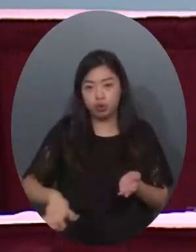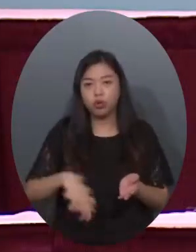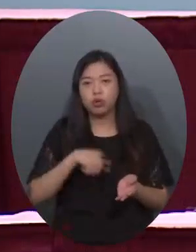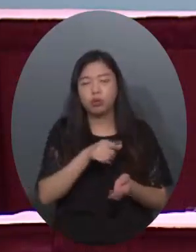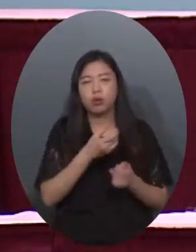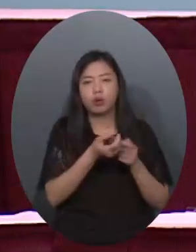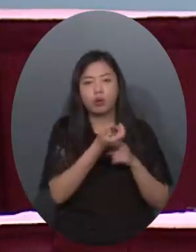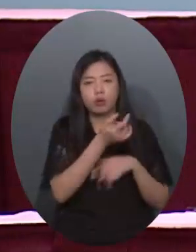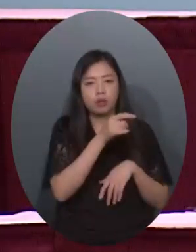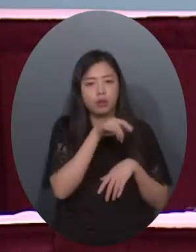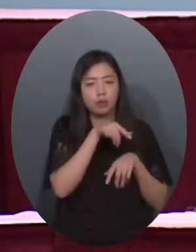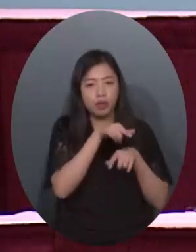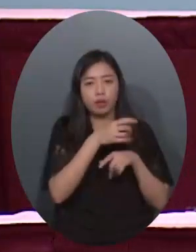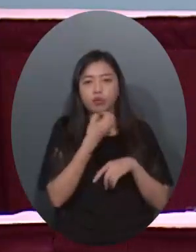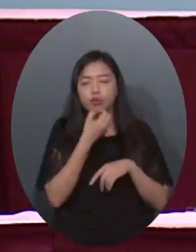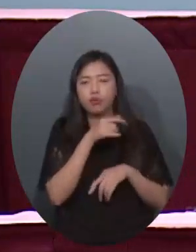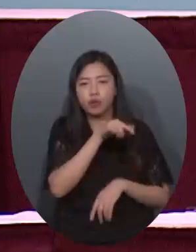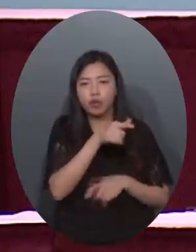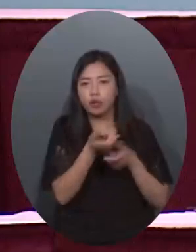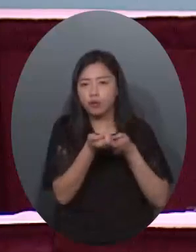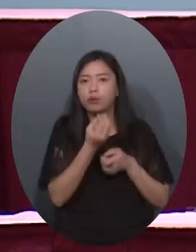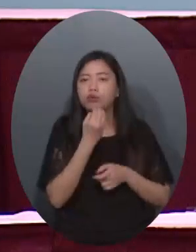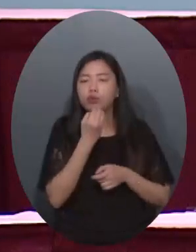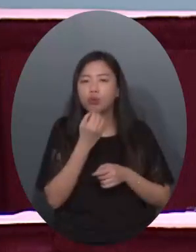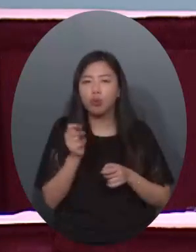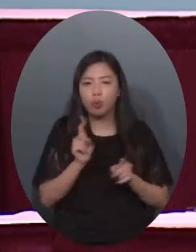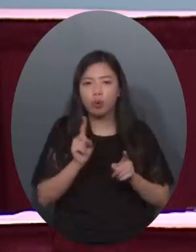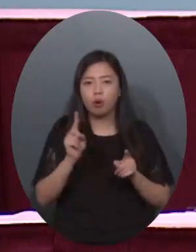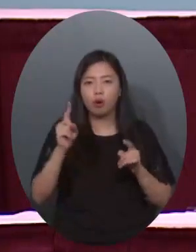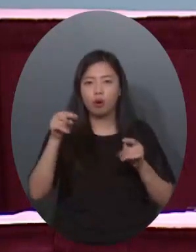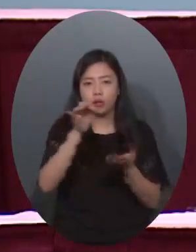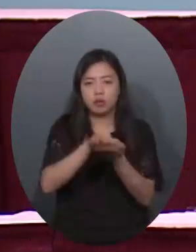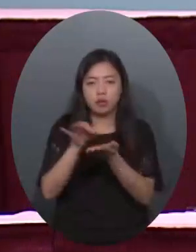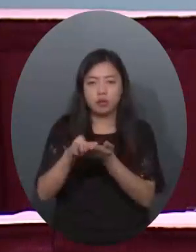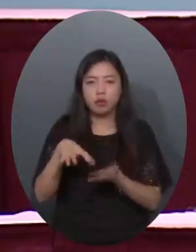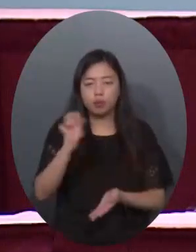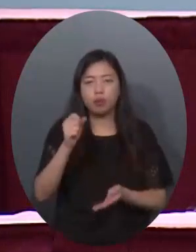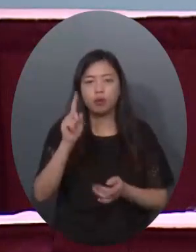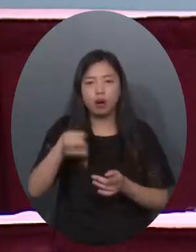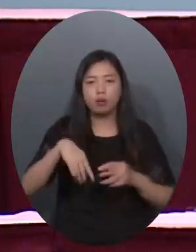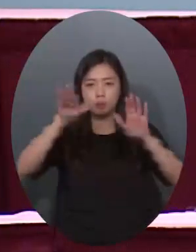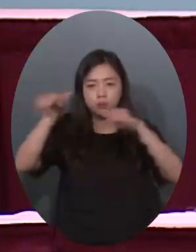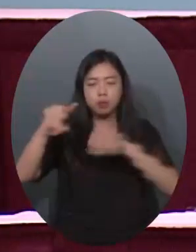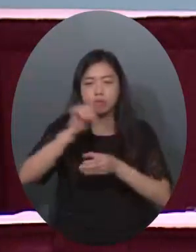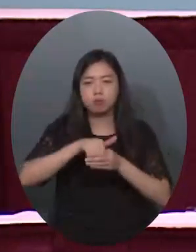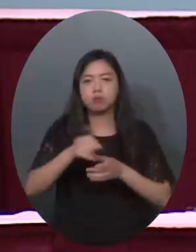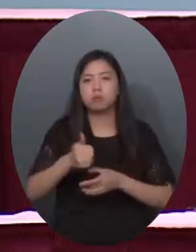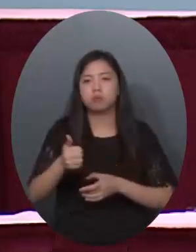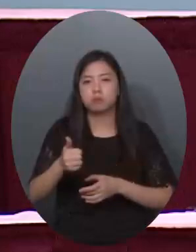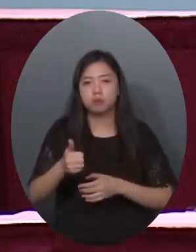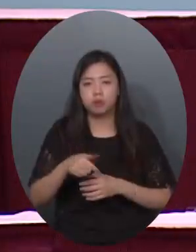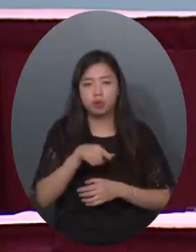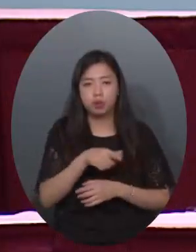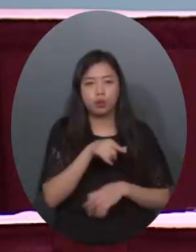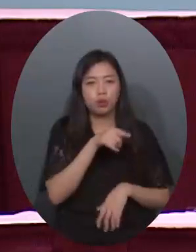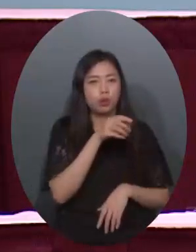涌牽引配電站用地及百勝閣通風樓用地進行招標。至於東涌